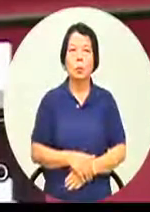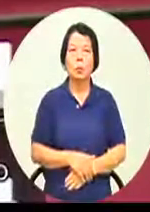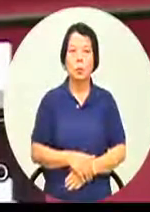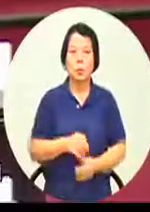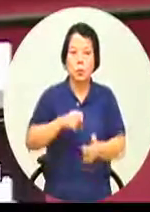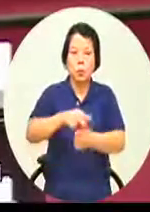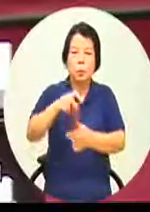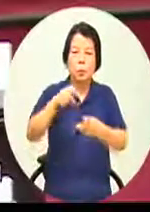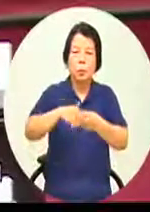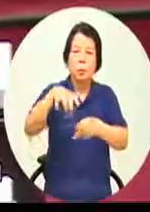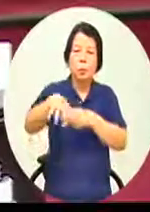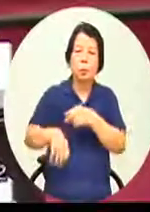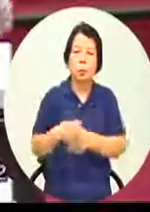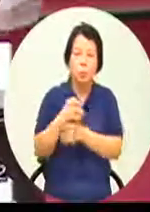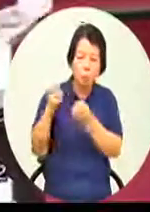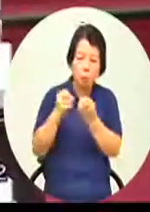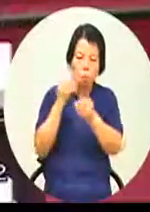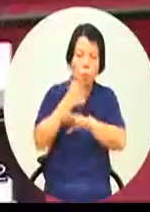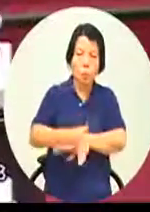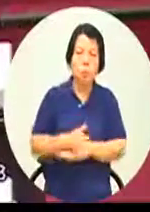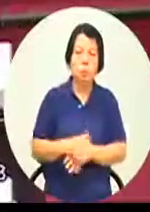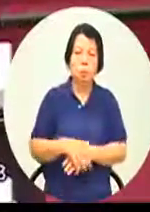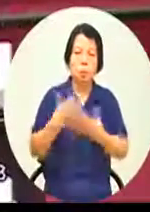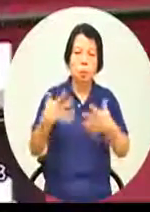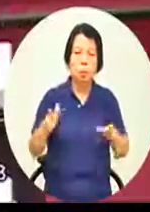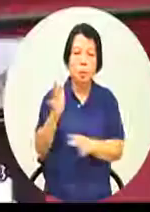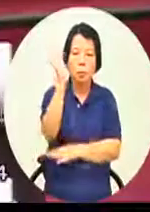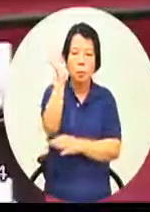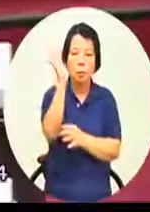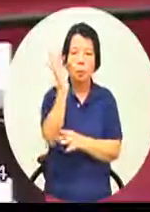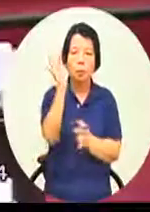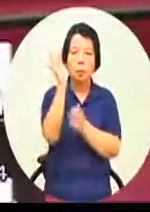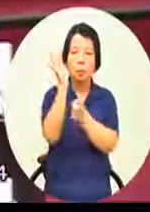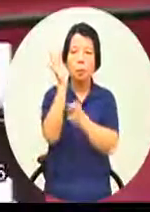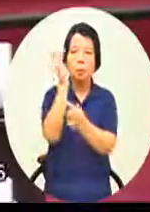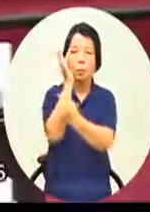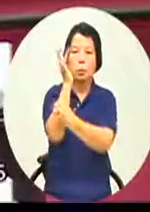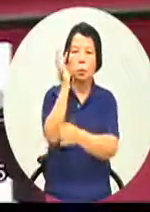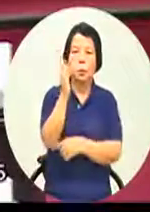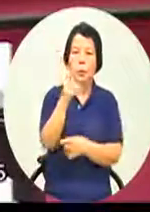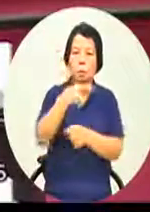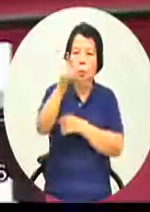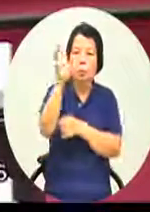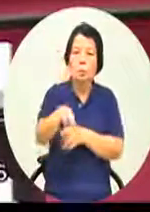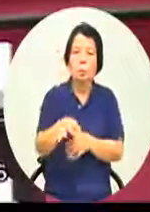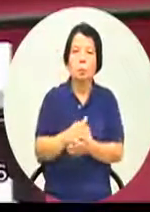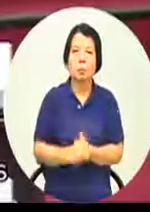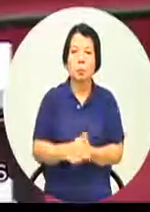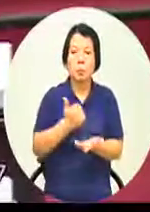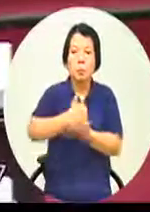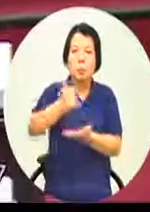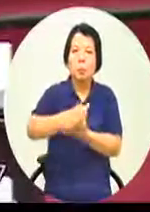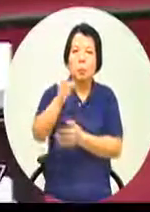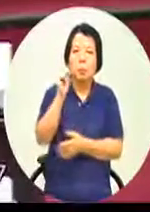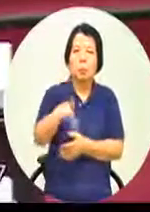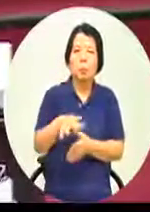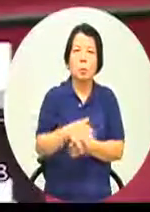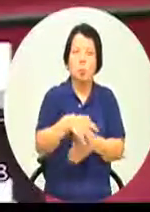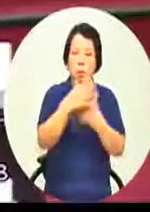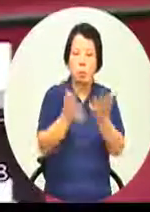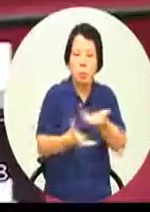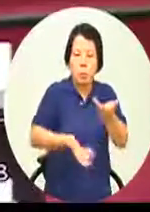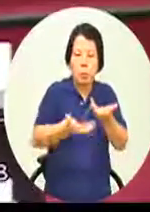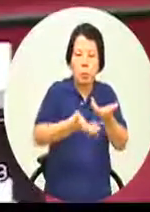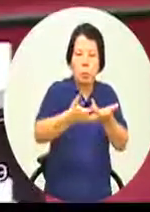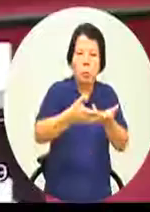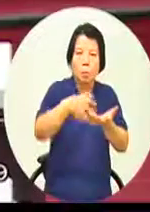工处，我就在讨论说，这么多的树枝等等，你们的去处都是到哪里去？然后呢，他就说都到焚化炉去。哦，